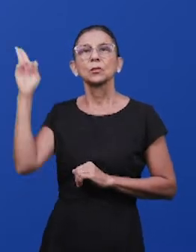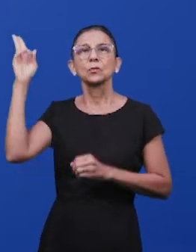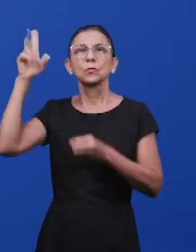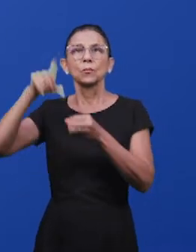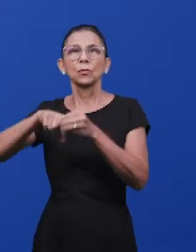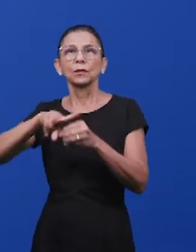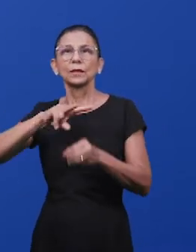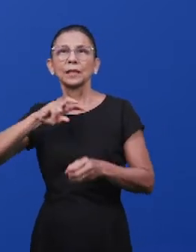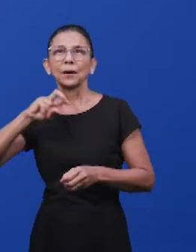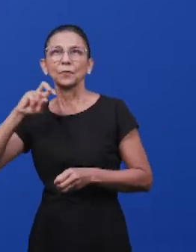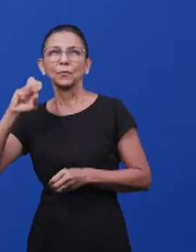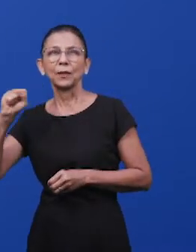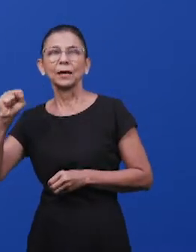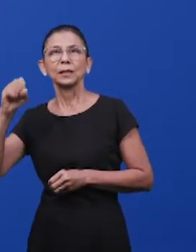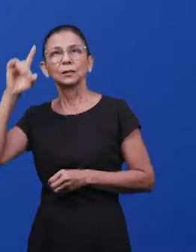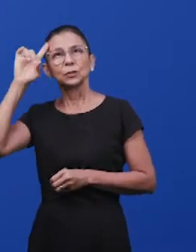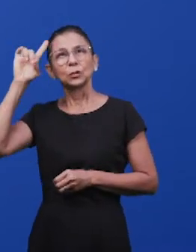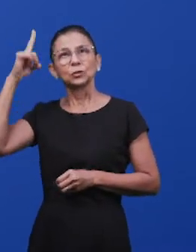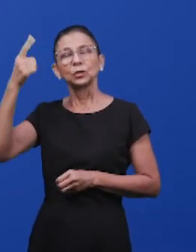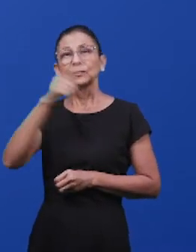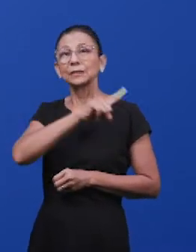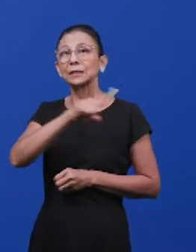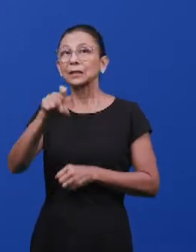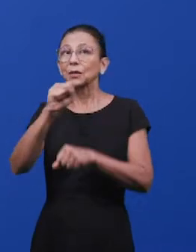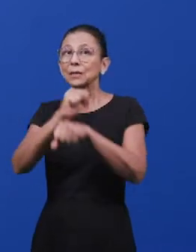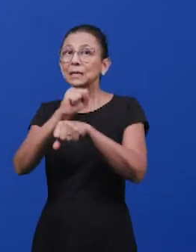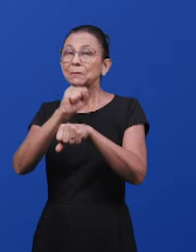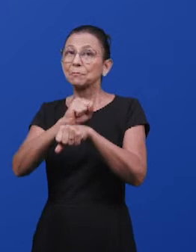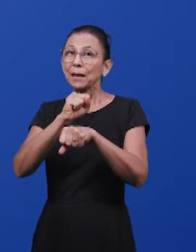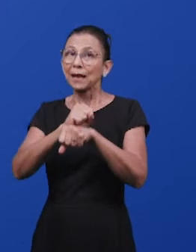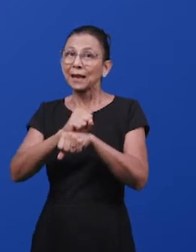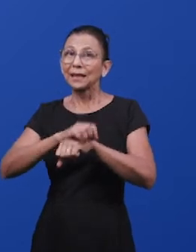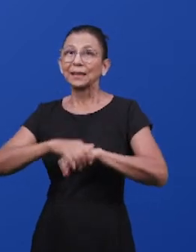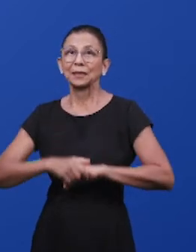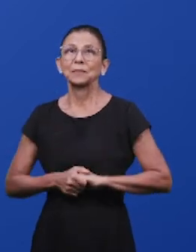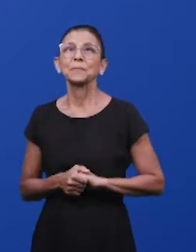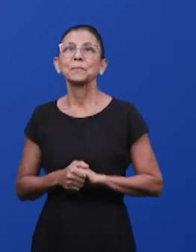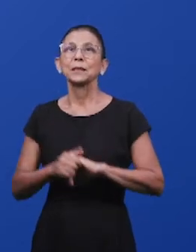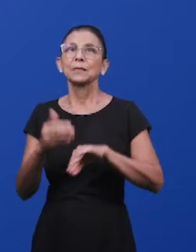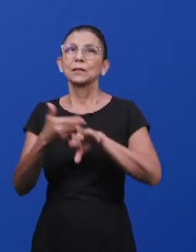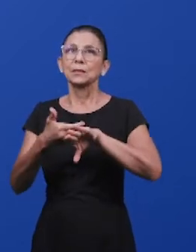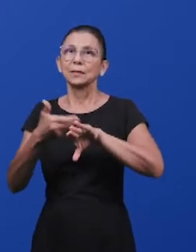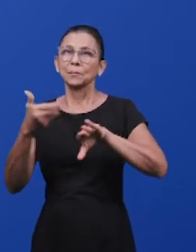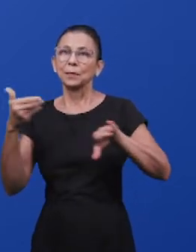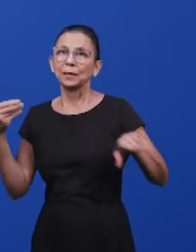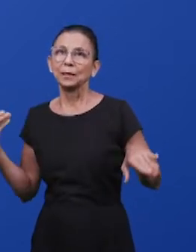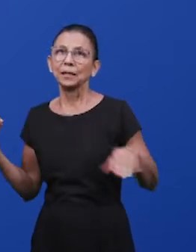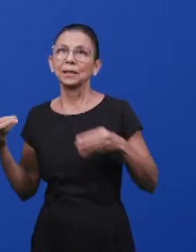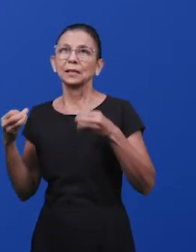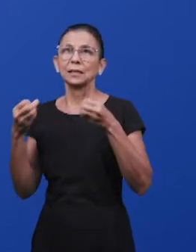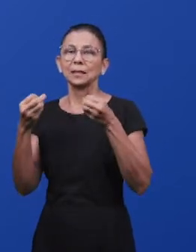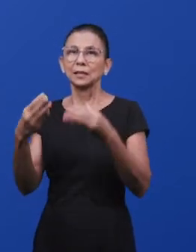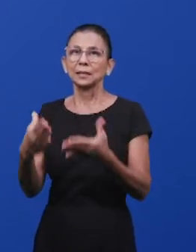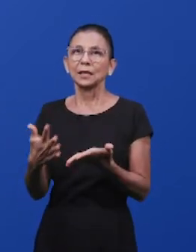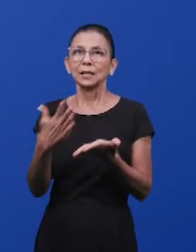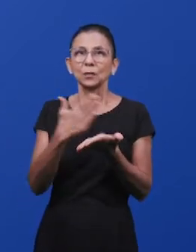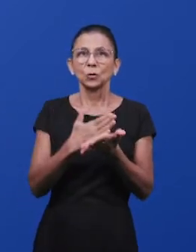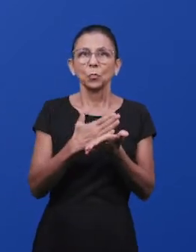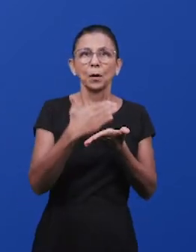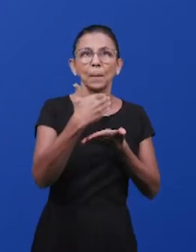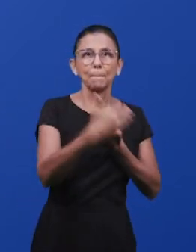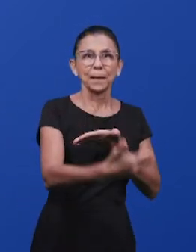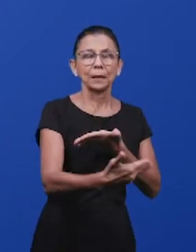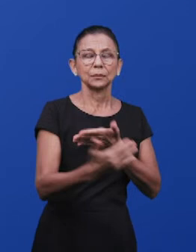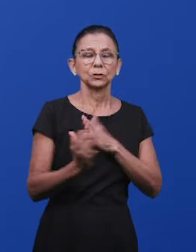non se l'aspetta e nell'ora che egli non sa. Lo punirà severamente e gli assegnerà la sorte